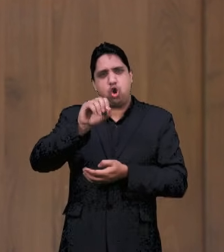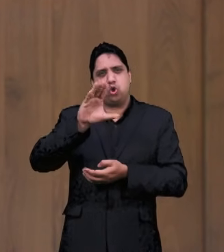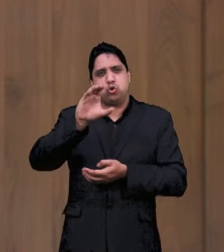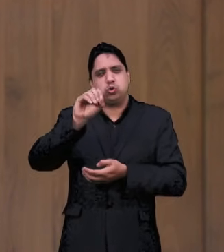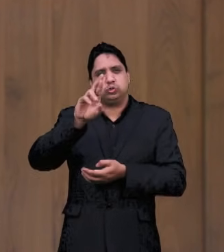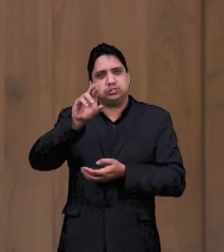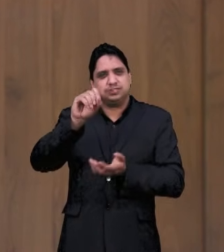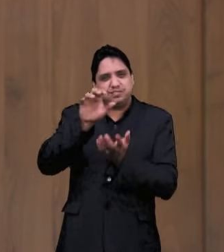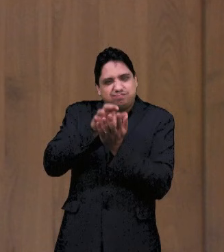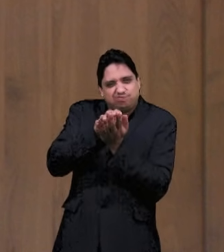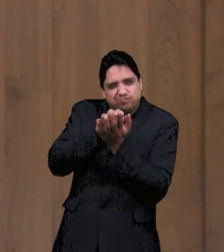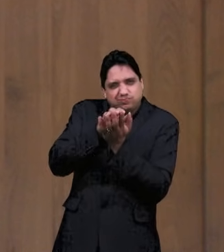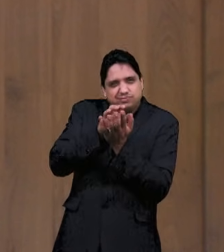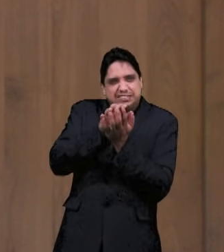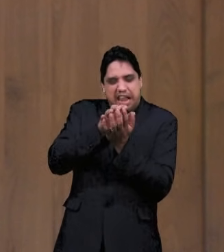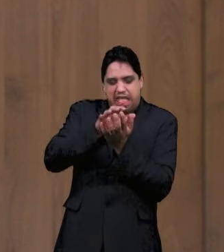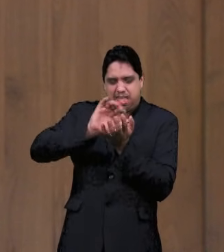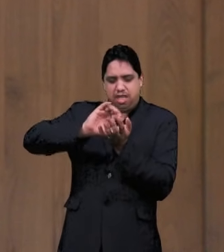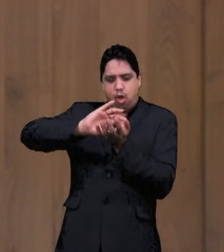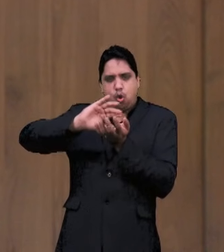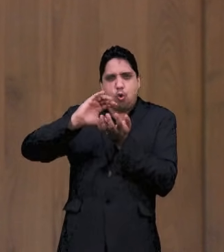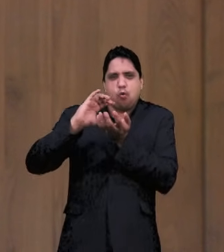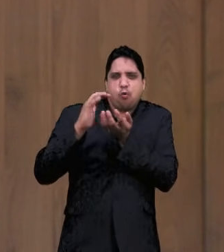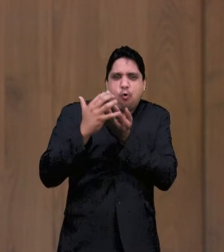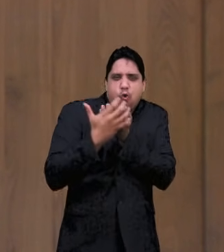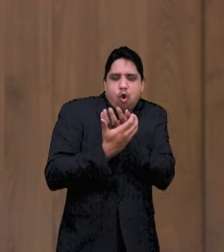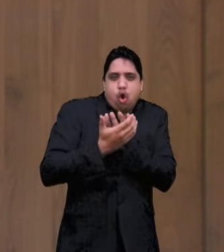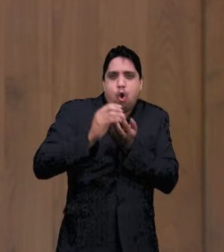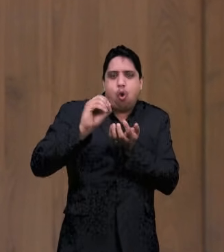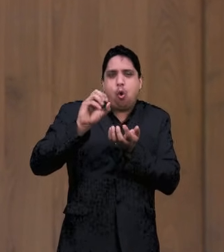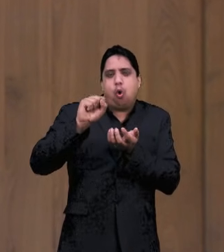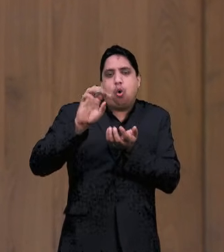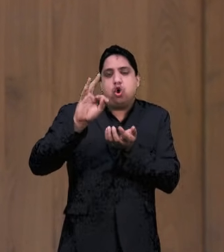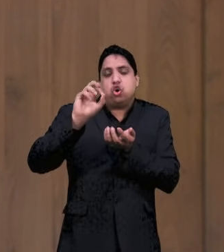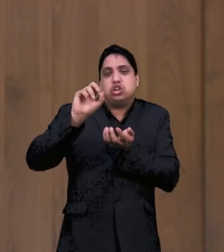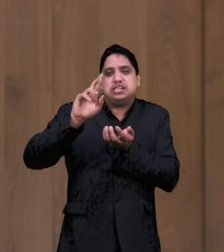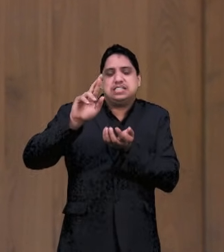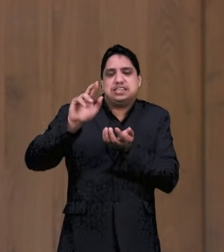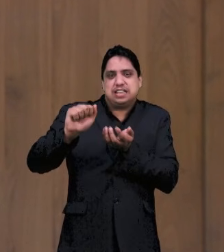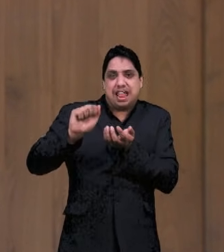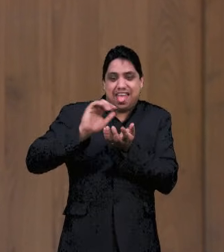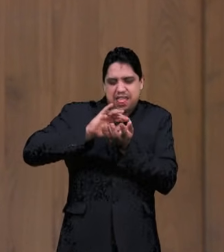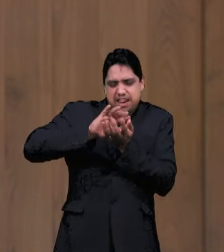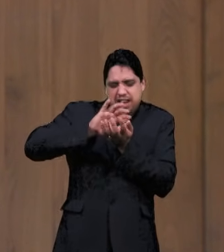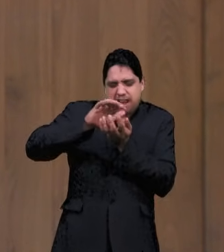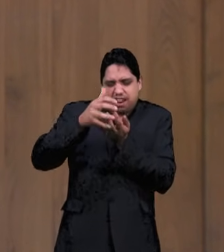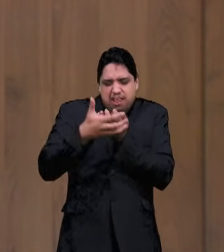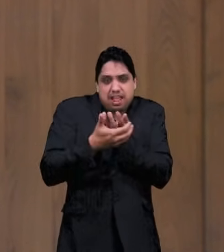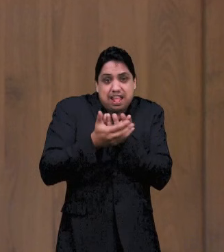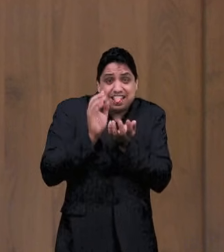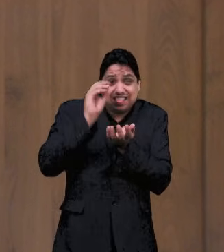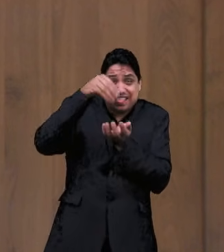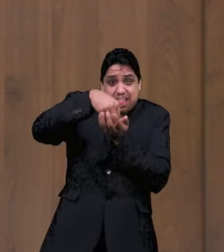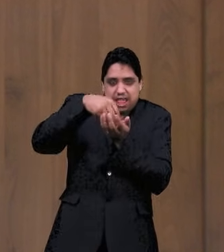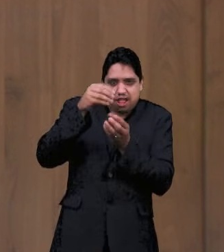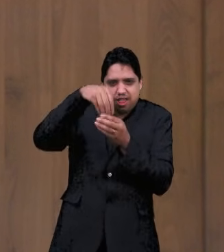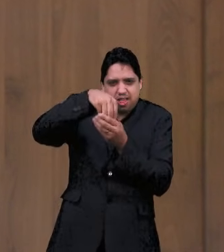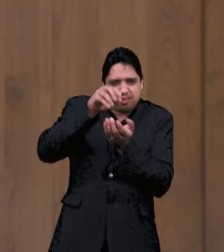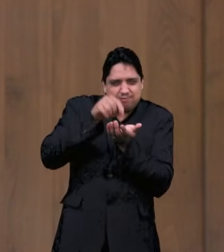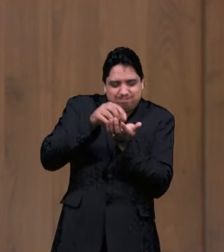Regardez, l'huître, c'est ça. Donc, la perle, elle est engendrée à l'intérieur.